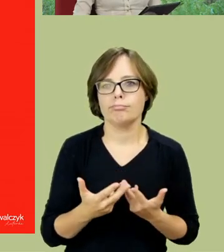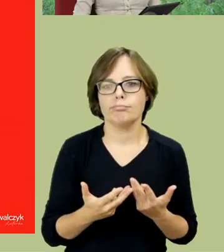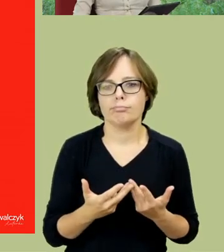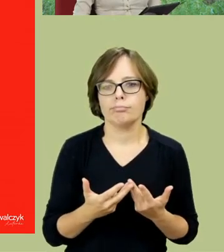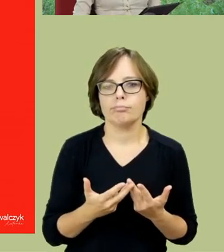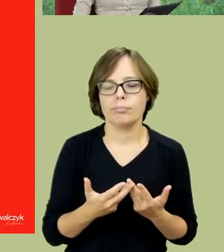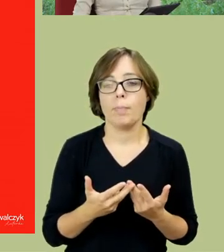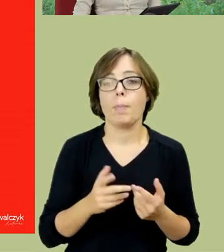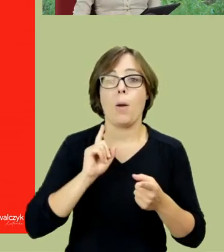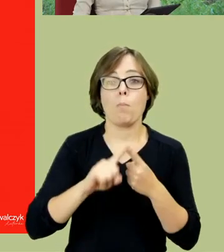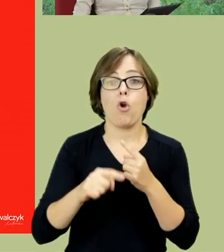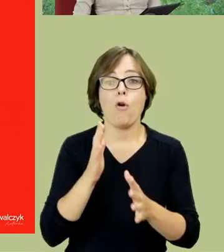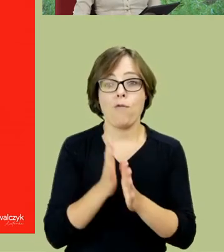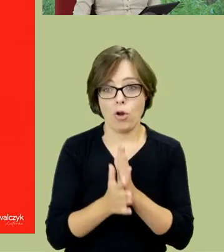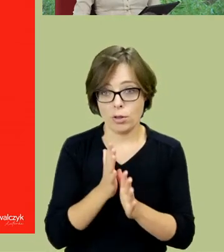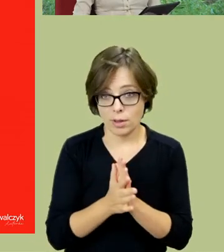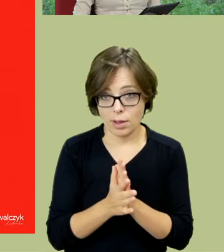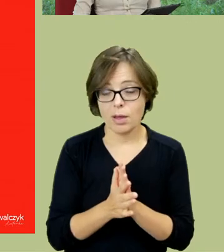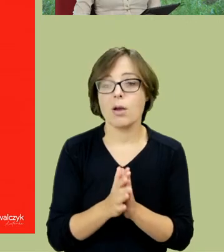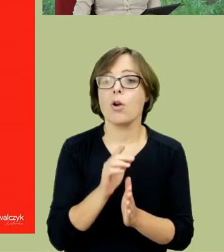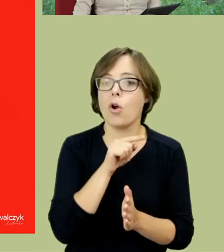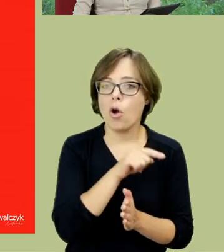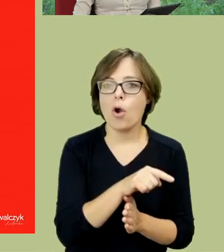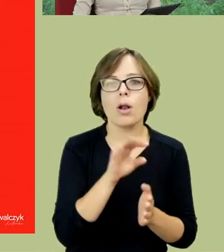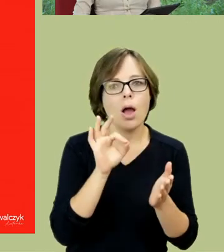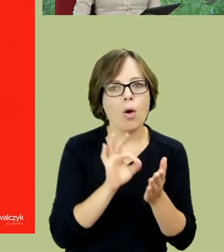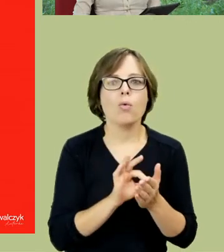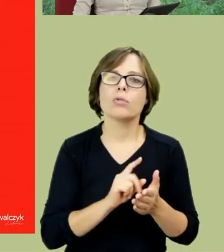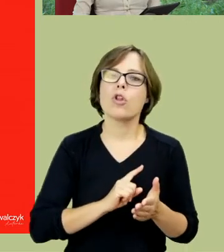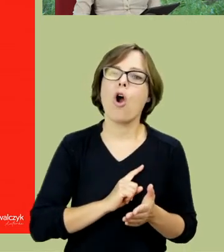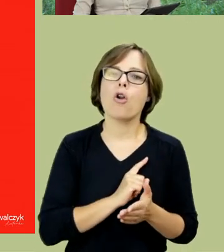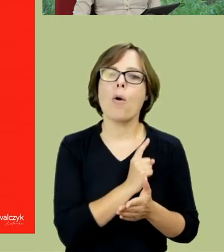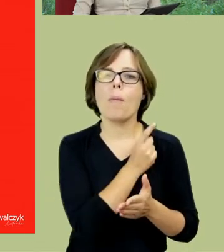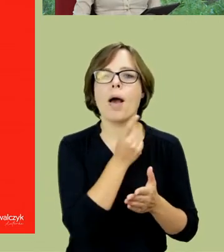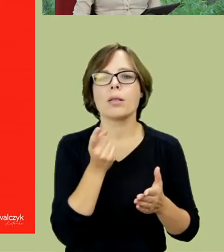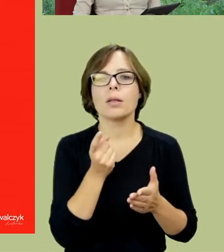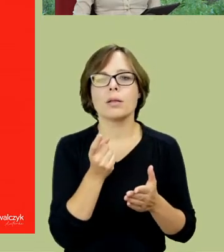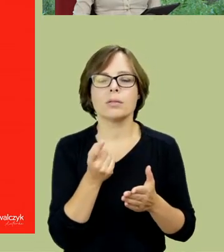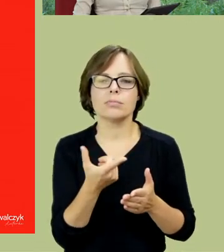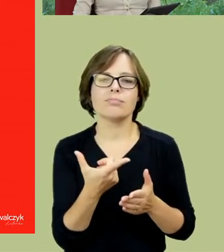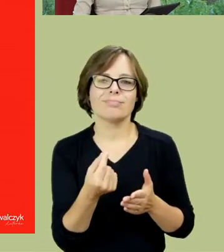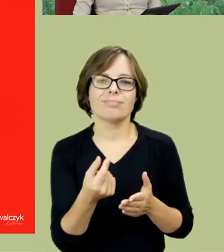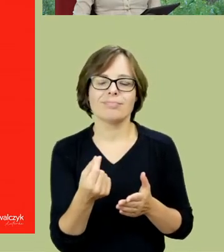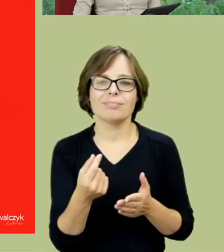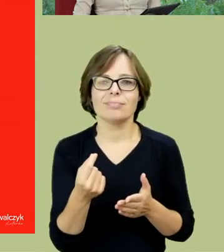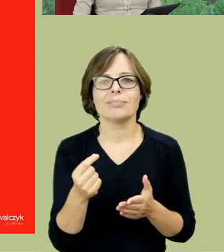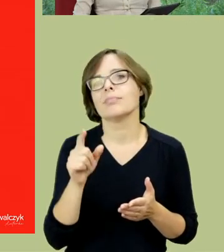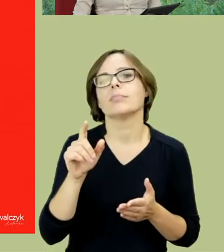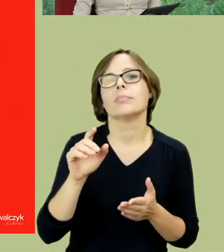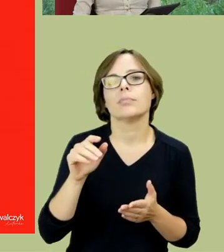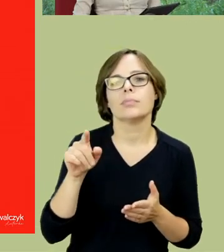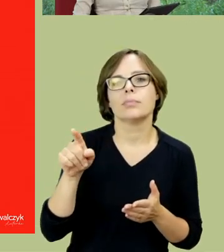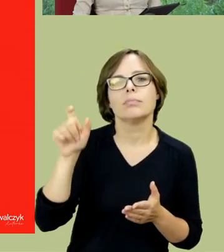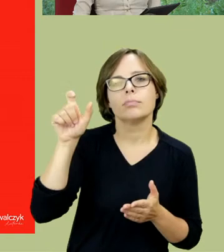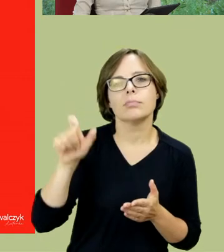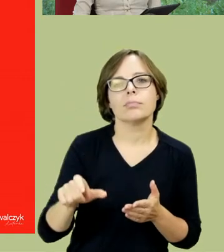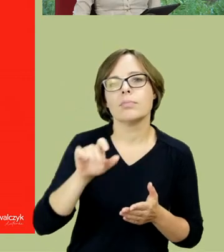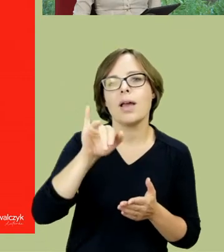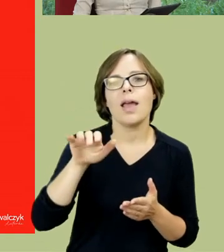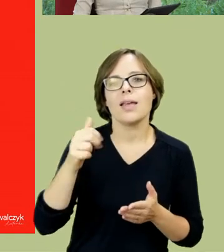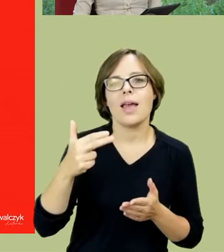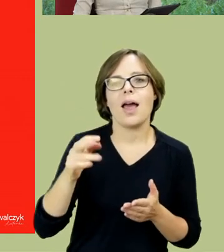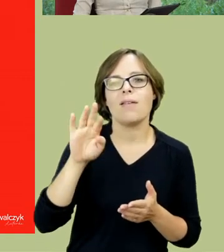już po wojnie zaangażowała się w romantyczny związek z twórcą postaci Jamesa Bonda, Ianem